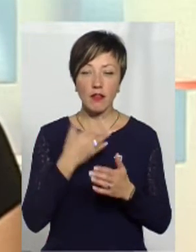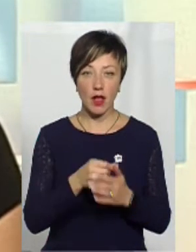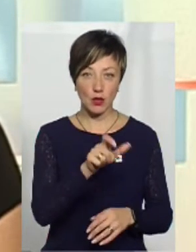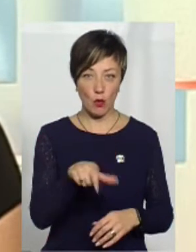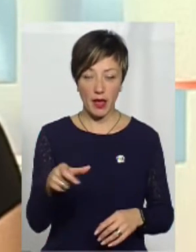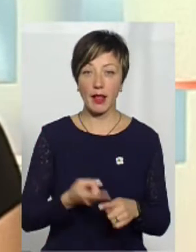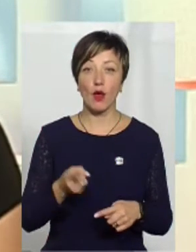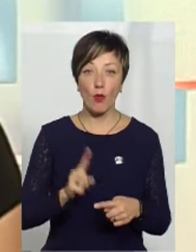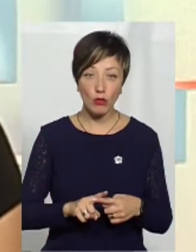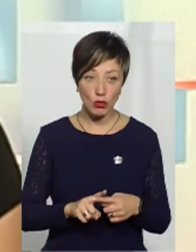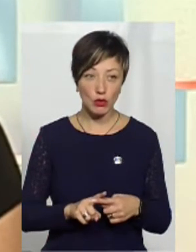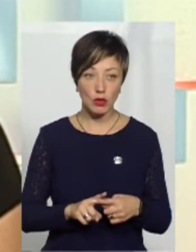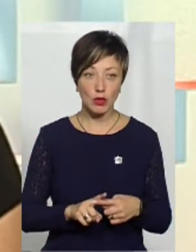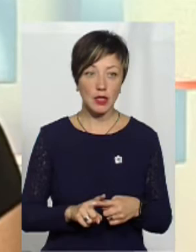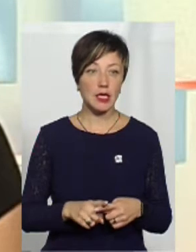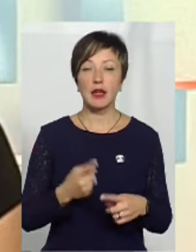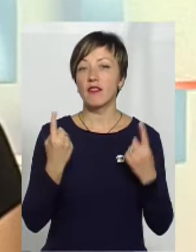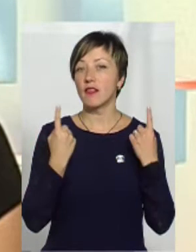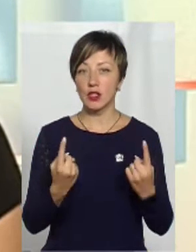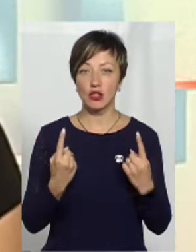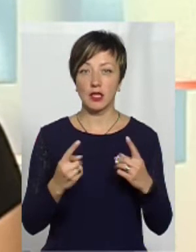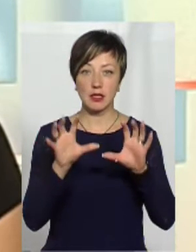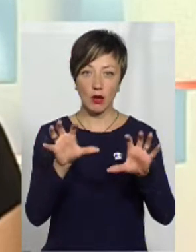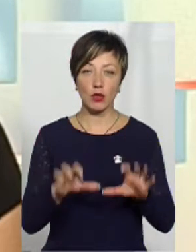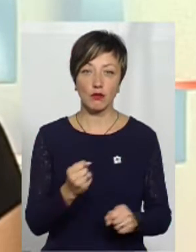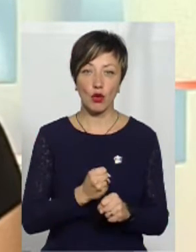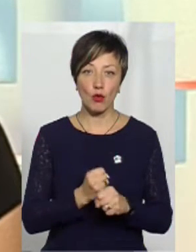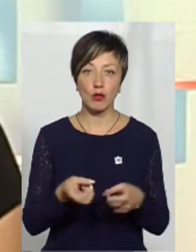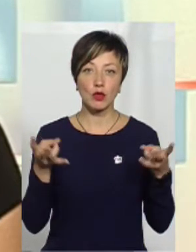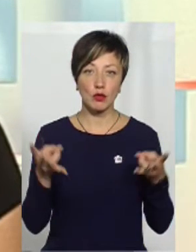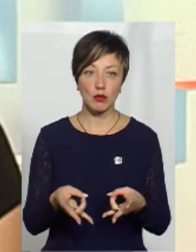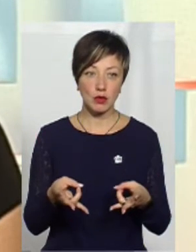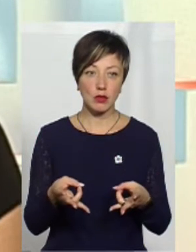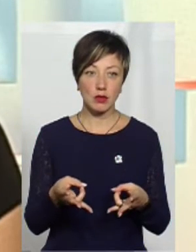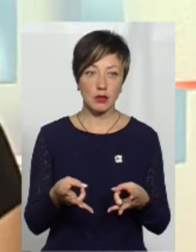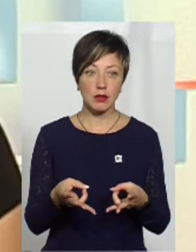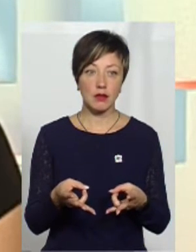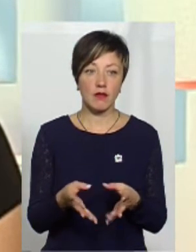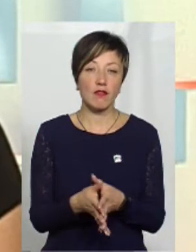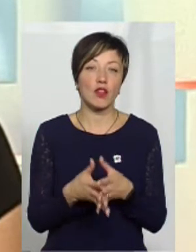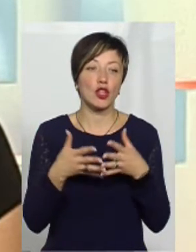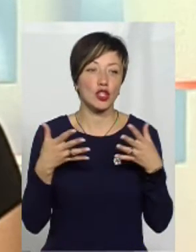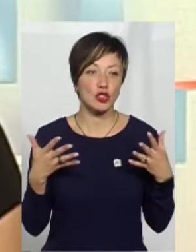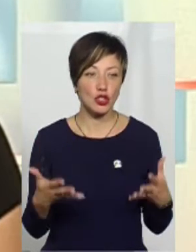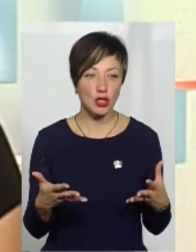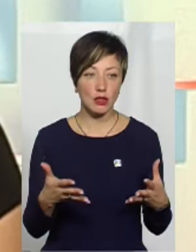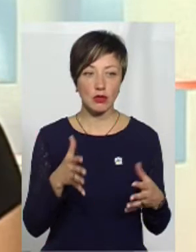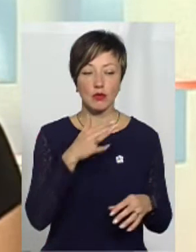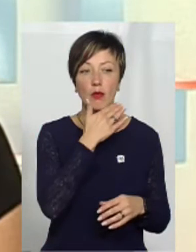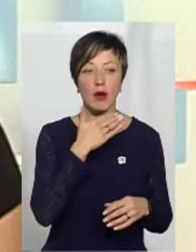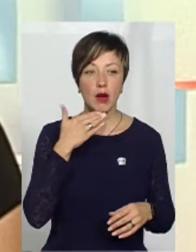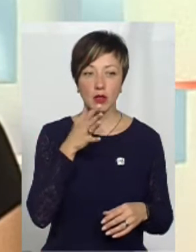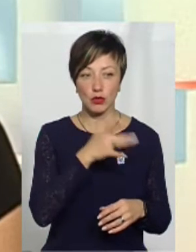громадян. Тому це величезна законодавча робота, яка потребує, ну, величезної кількості часу